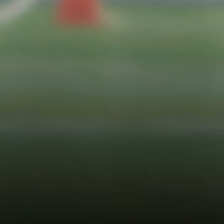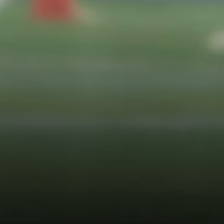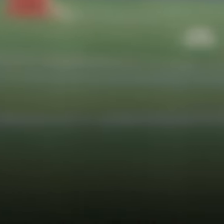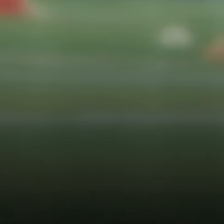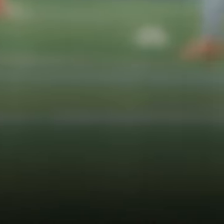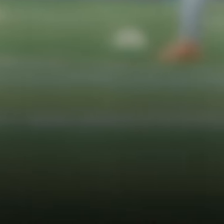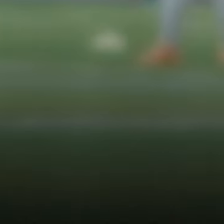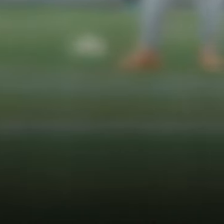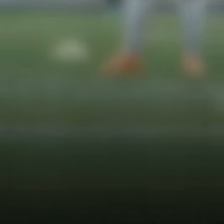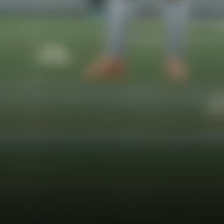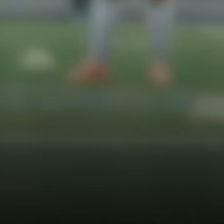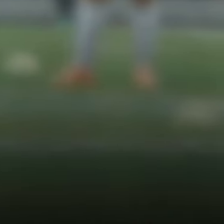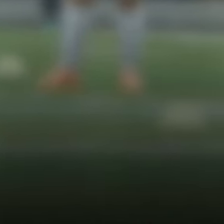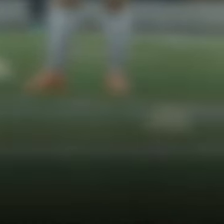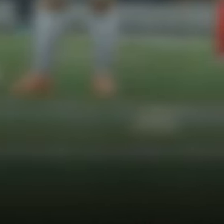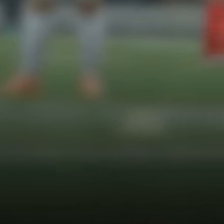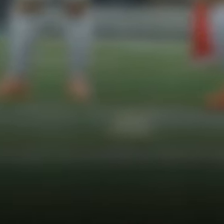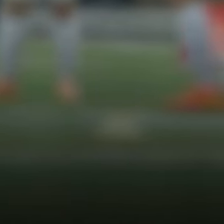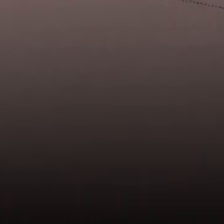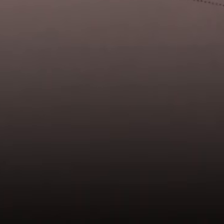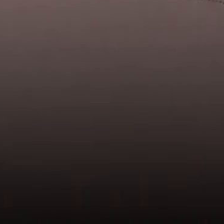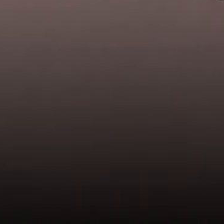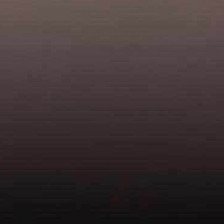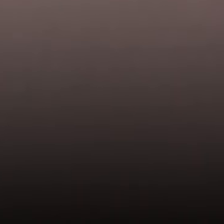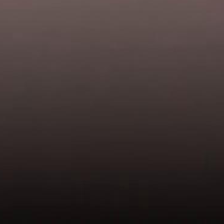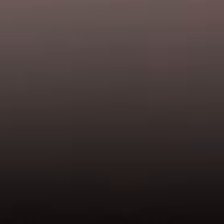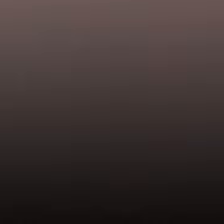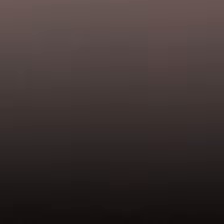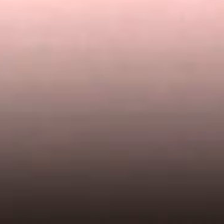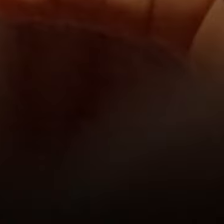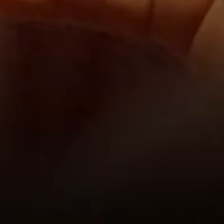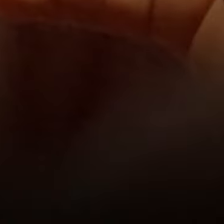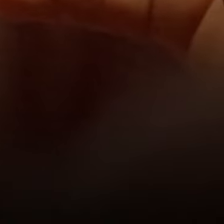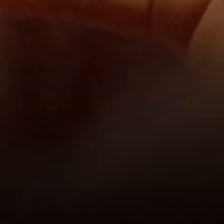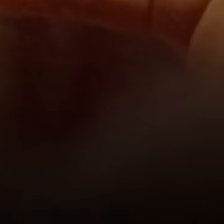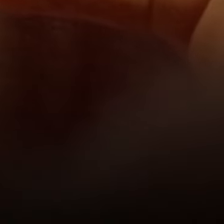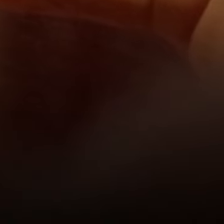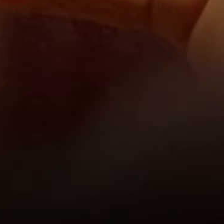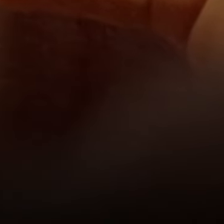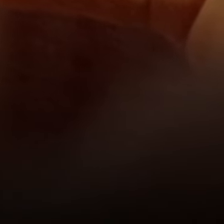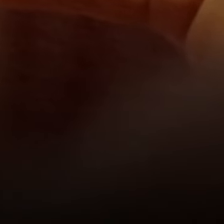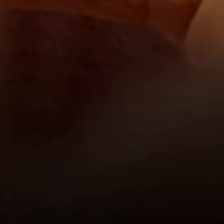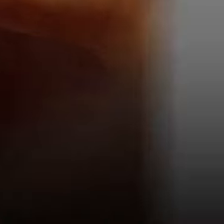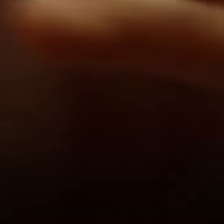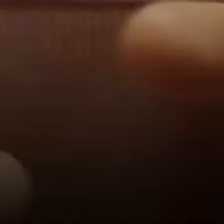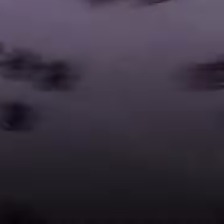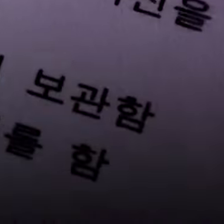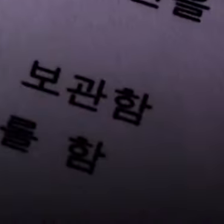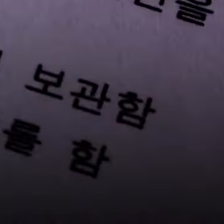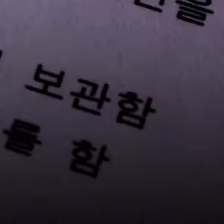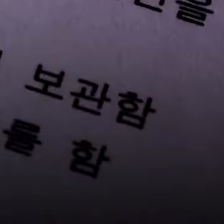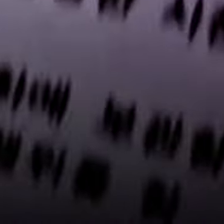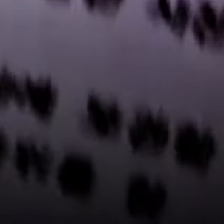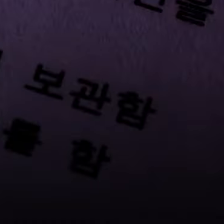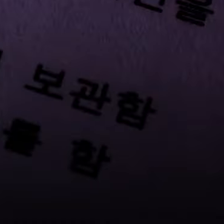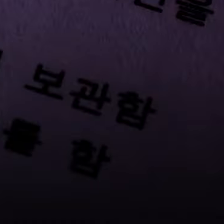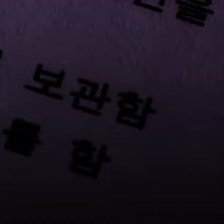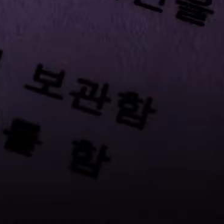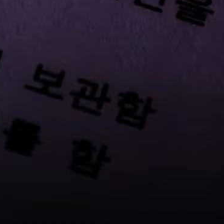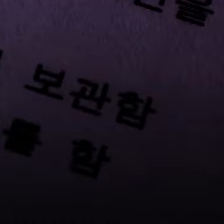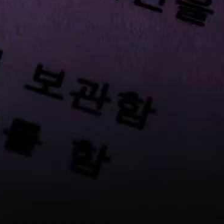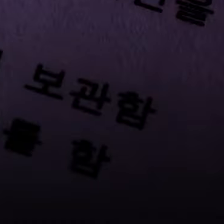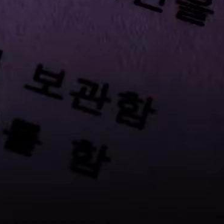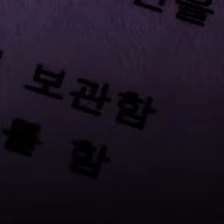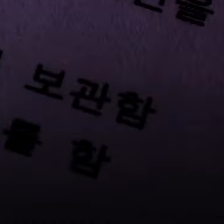중학교 축구부 4명 등 남학생 5명이 여학생들의 교복 치마 속 등 신체를 몰래 찍고 SNS